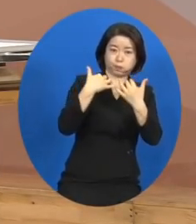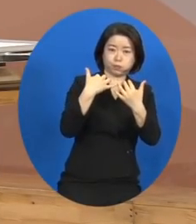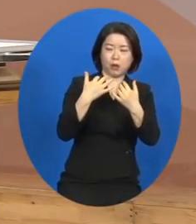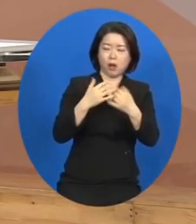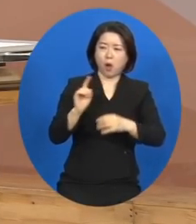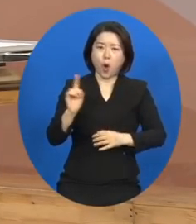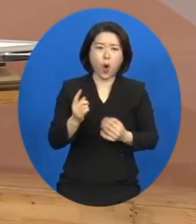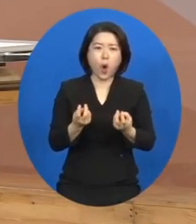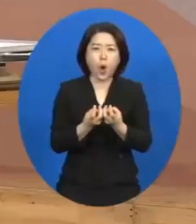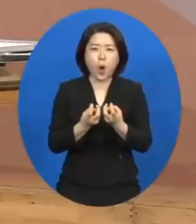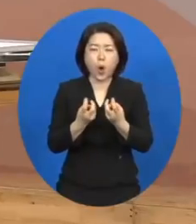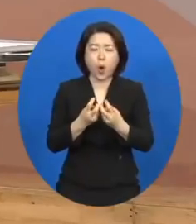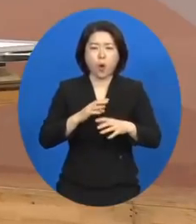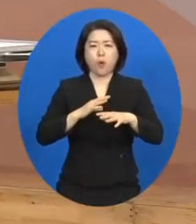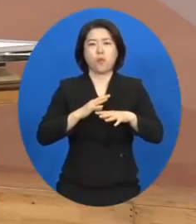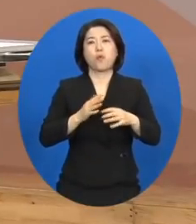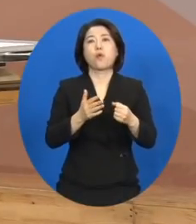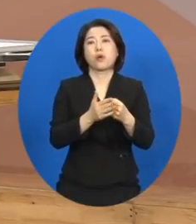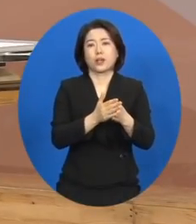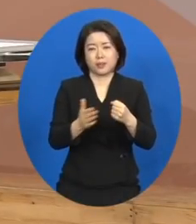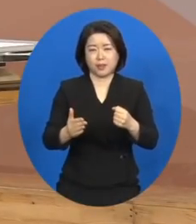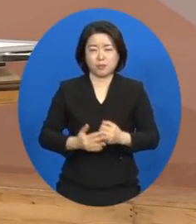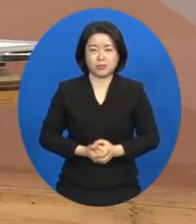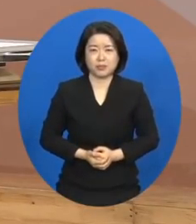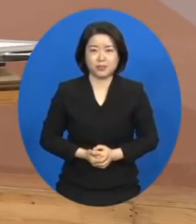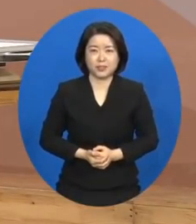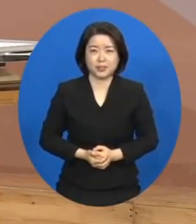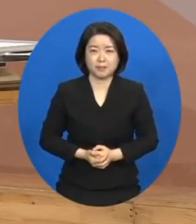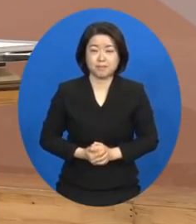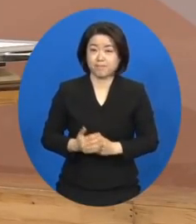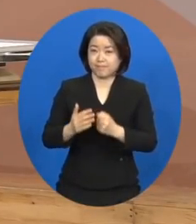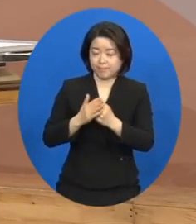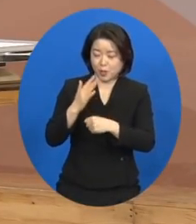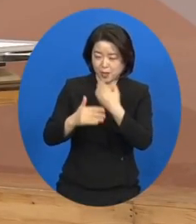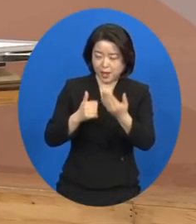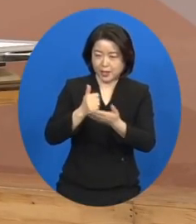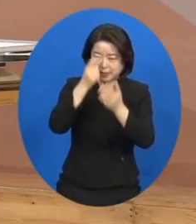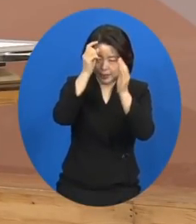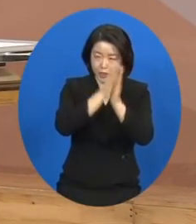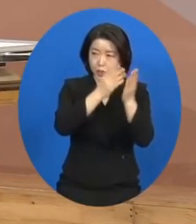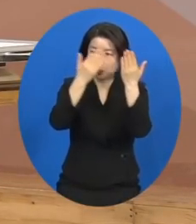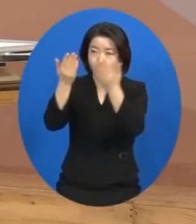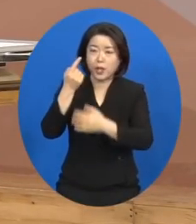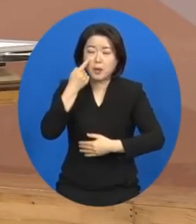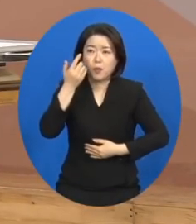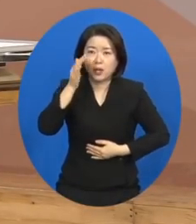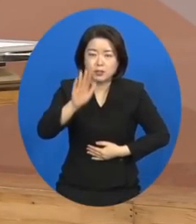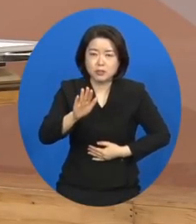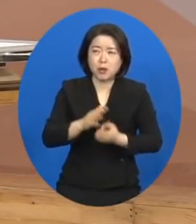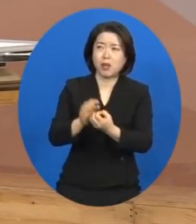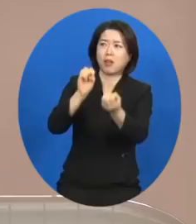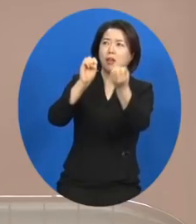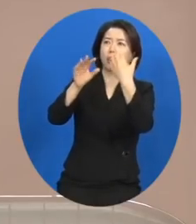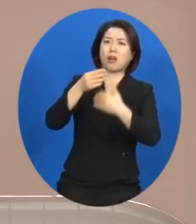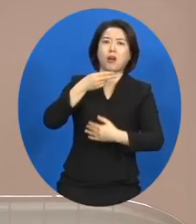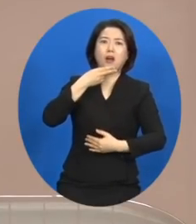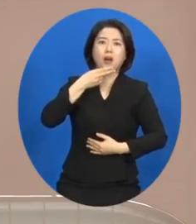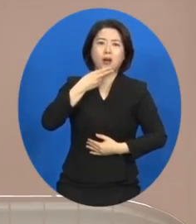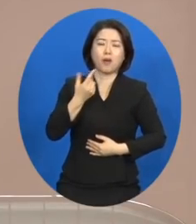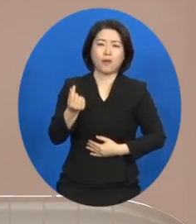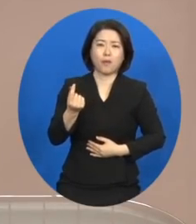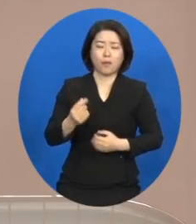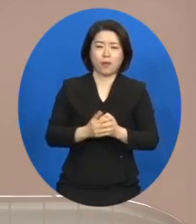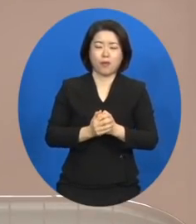때문에 그렇습니다. 그래서 하나님께 기도도 해보았지만 응답이 없는 것 같아요. 사무엘은